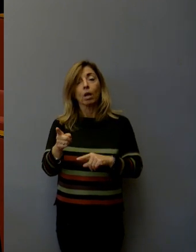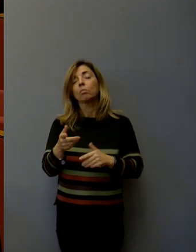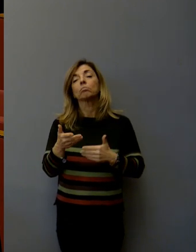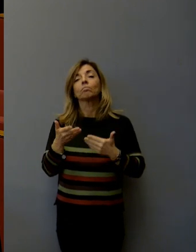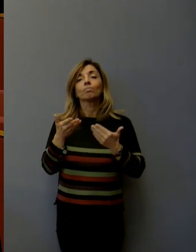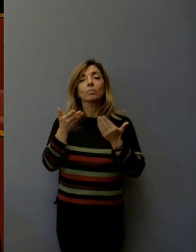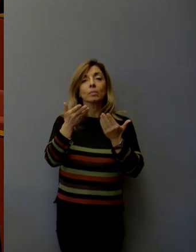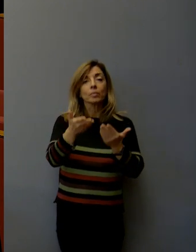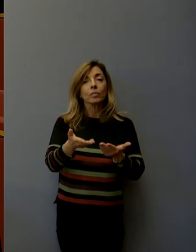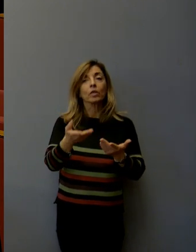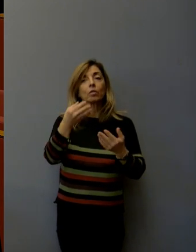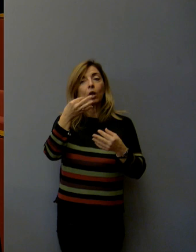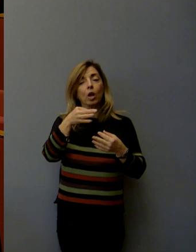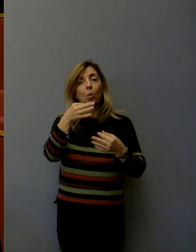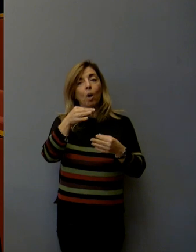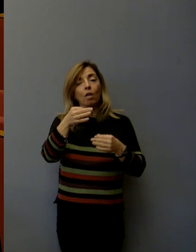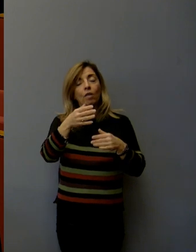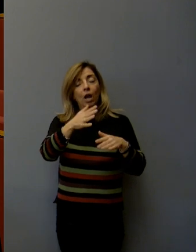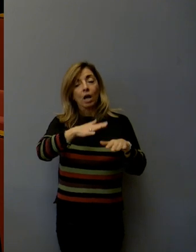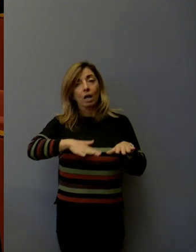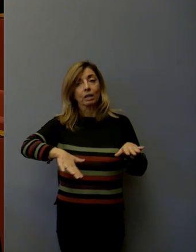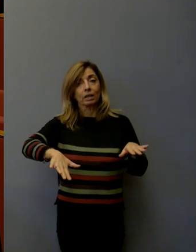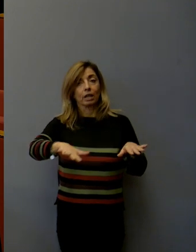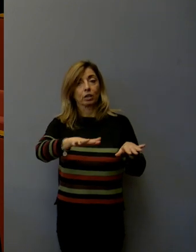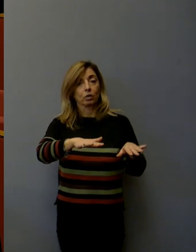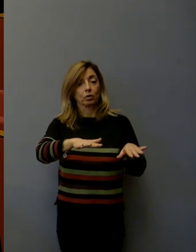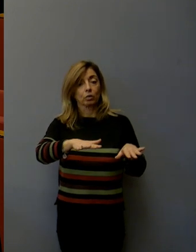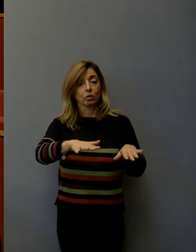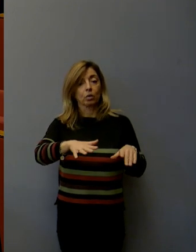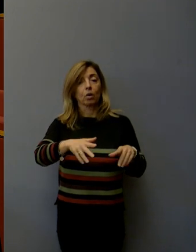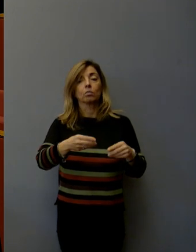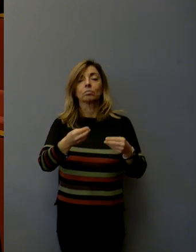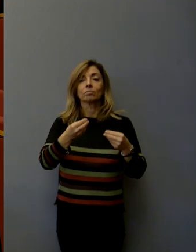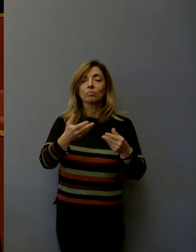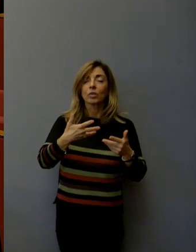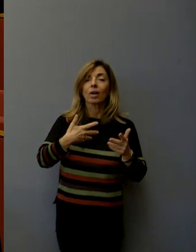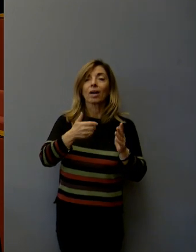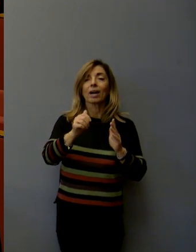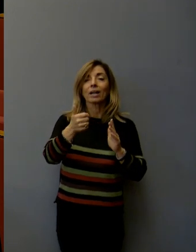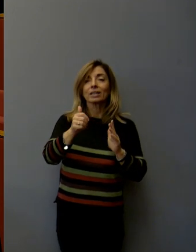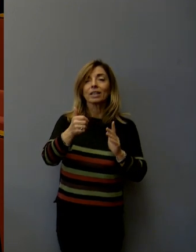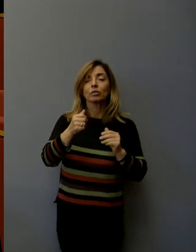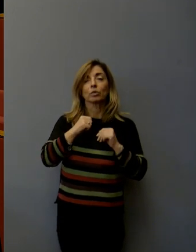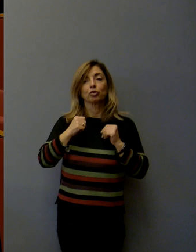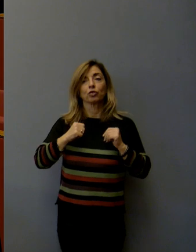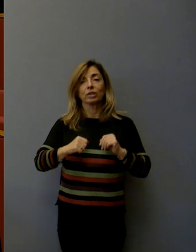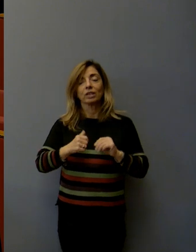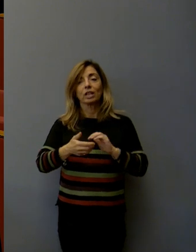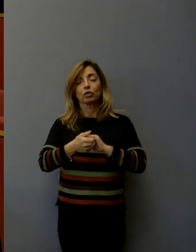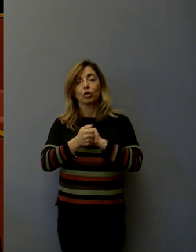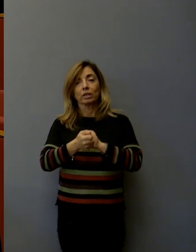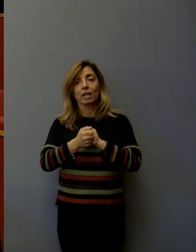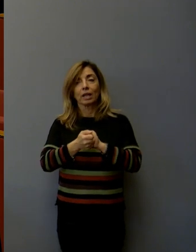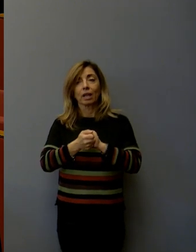contempore a qualificare il nostro territorio con quelle caratteristiche di civiltà solidarietà che lo hanno contraddistinto nel corso